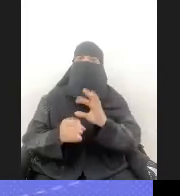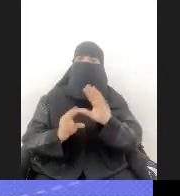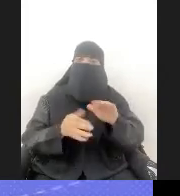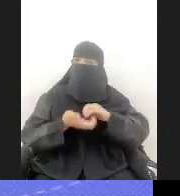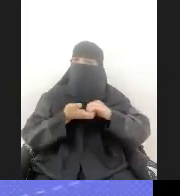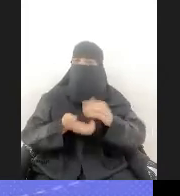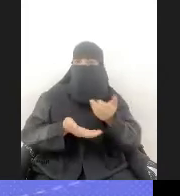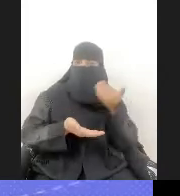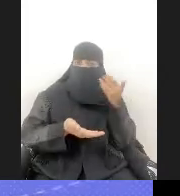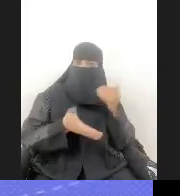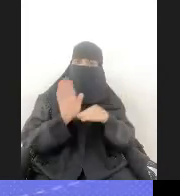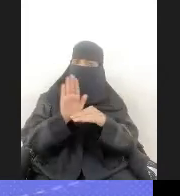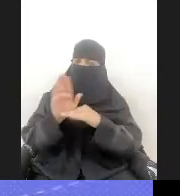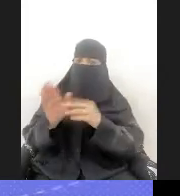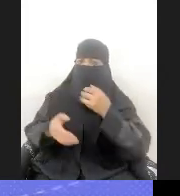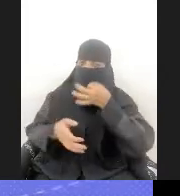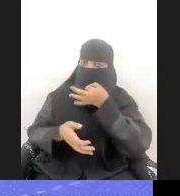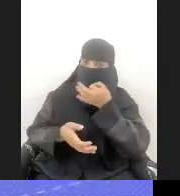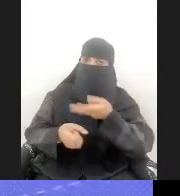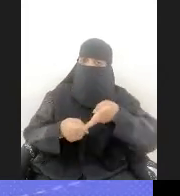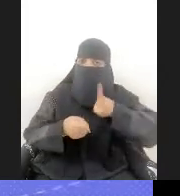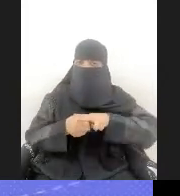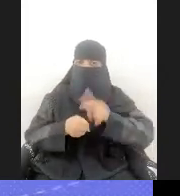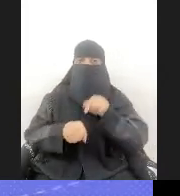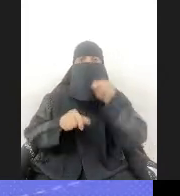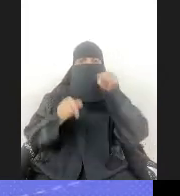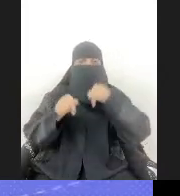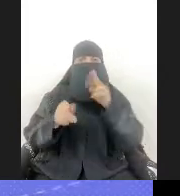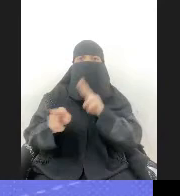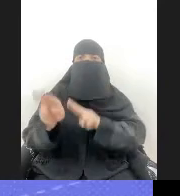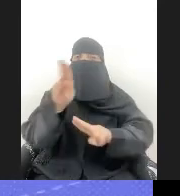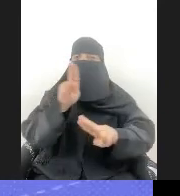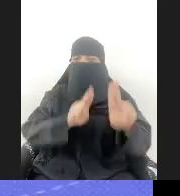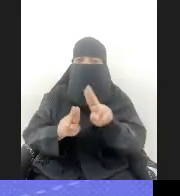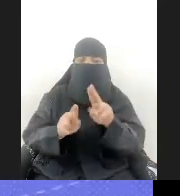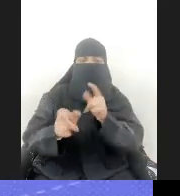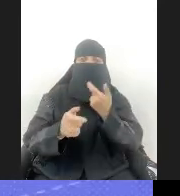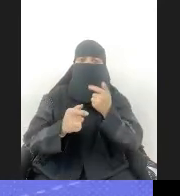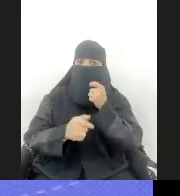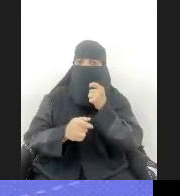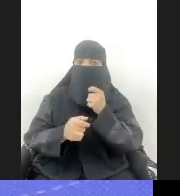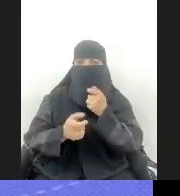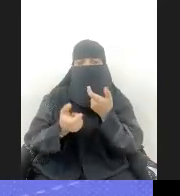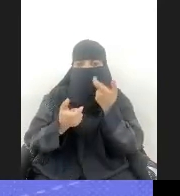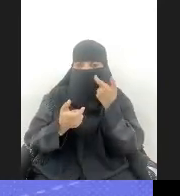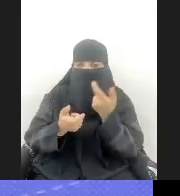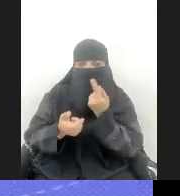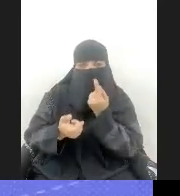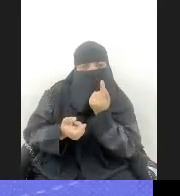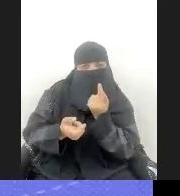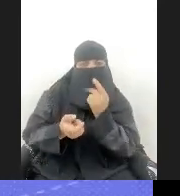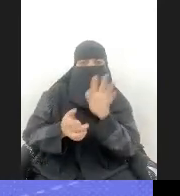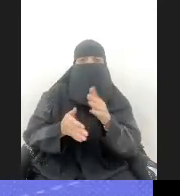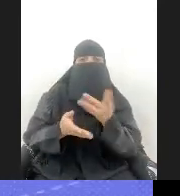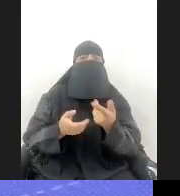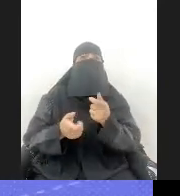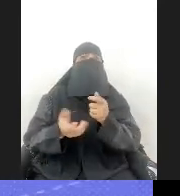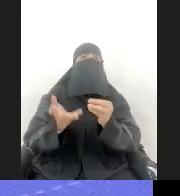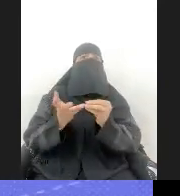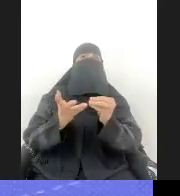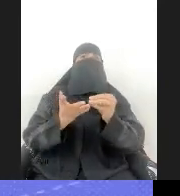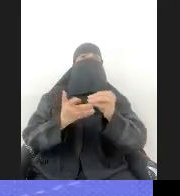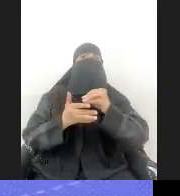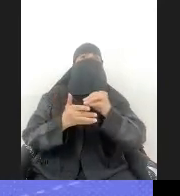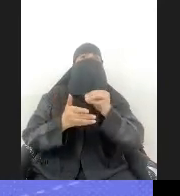يعني سؤال أو ملاحظة بسيطة عن دور التصميم التعليمي في العملية التعليمية.